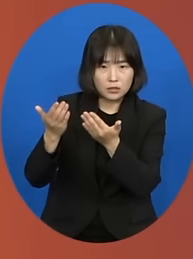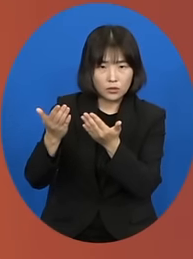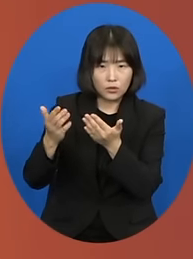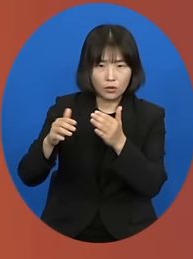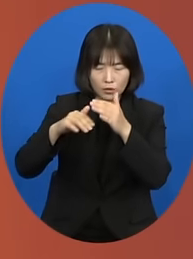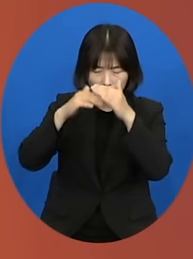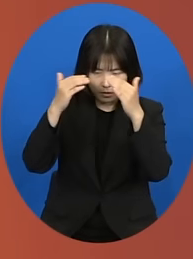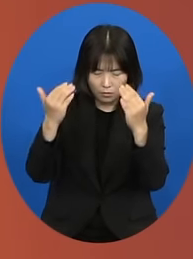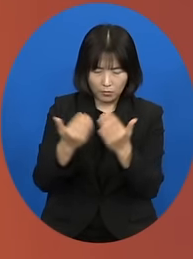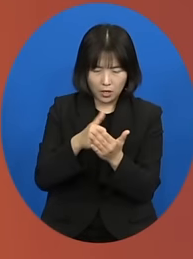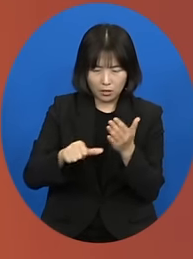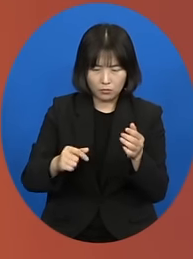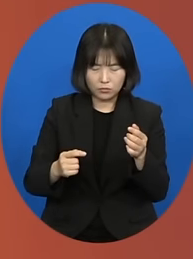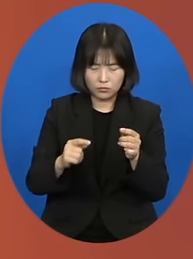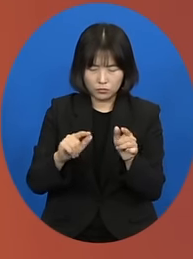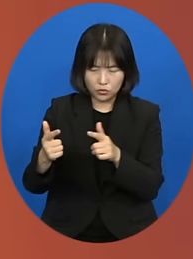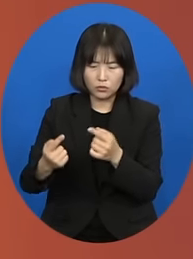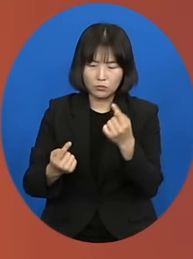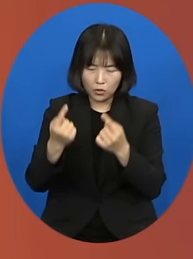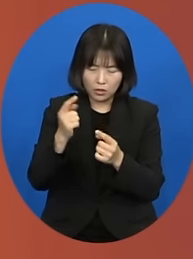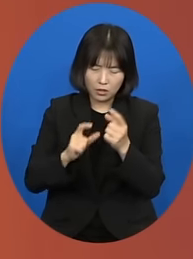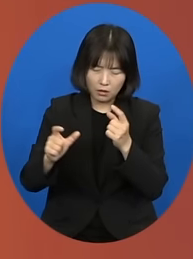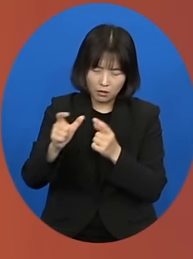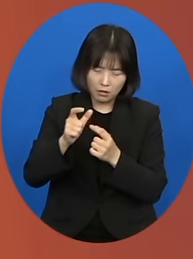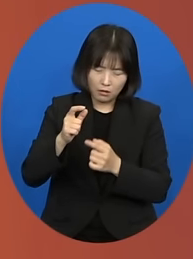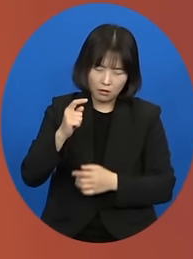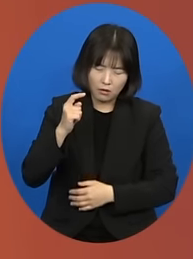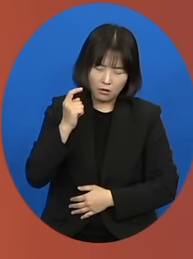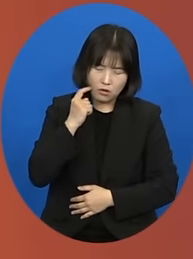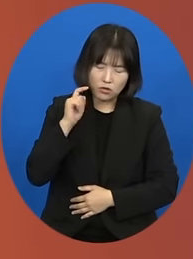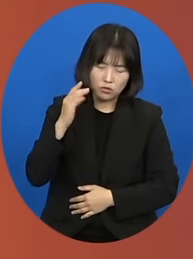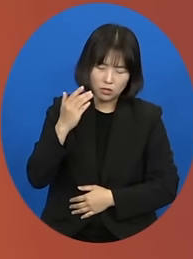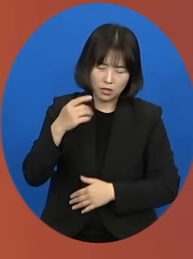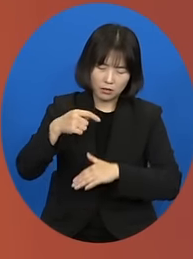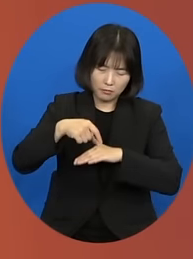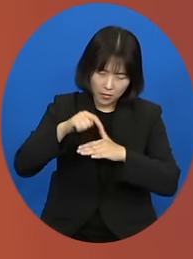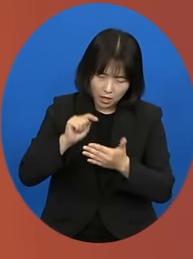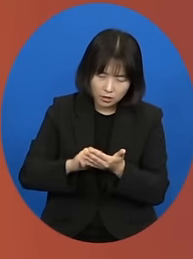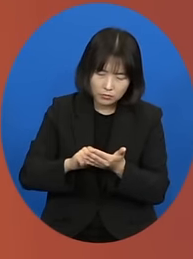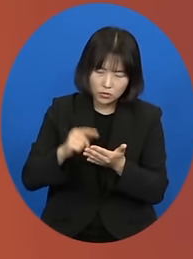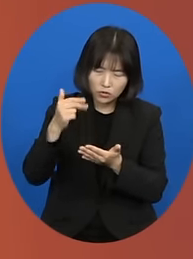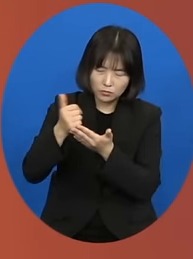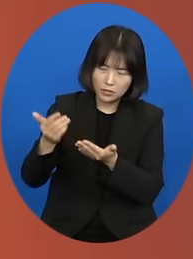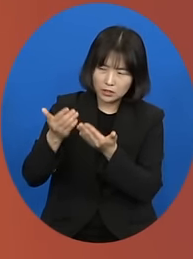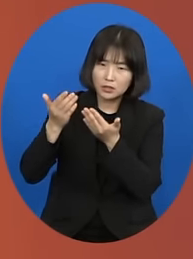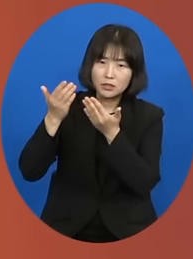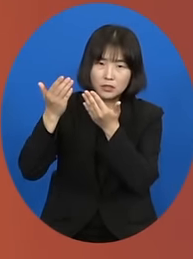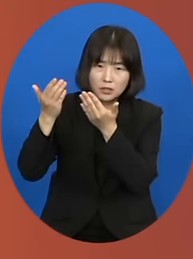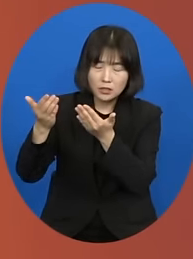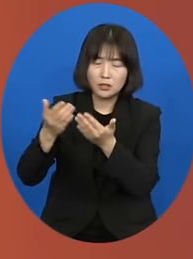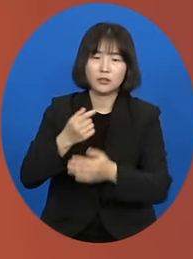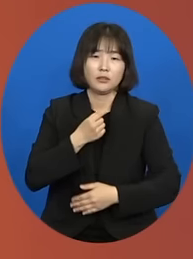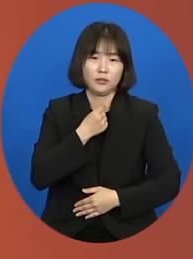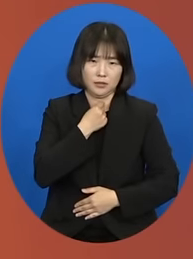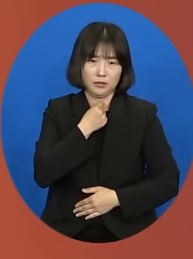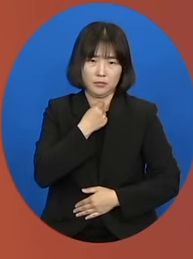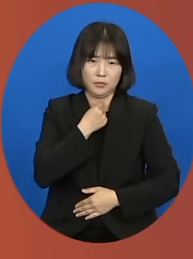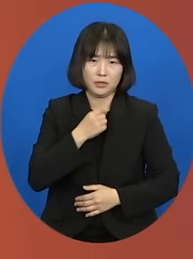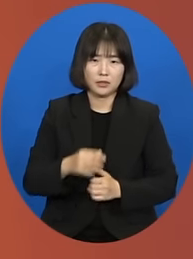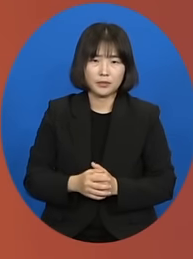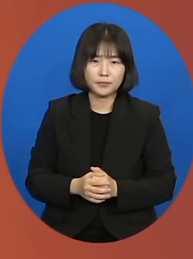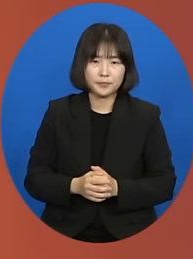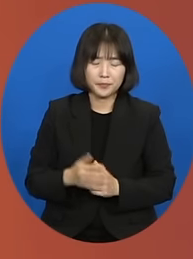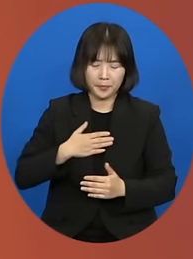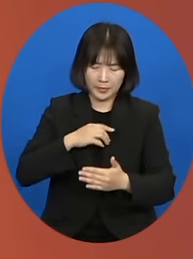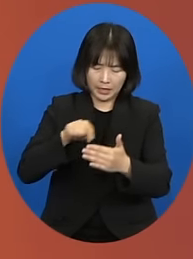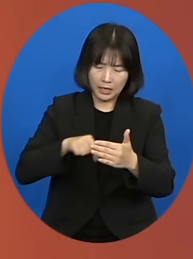만물보다 심히 거짓되고 부패한 우리의 마음을 있는 그대로 주 앞에 올려드리며 나아가면 좋겠습니다. 주님, 내